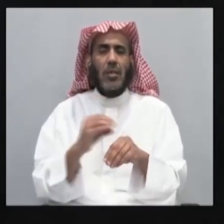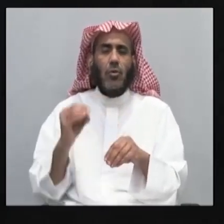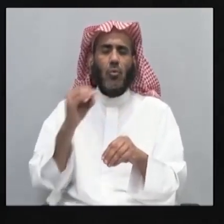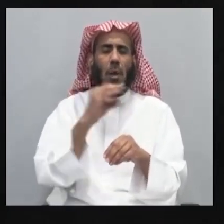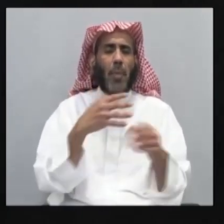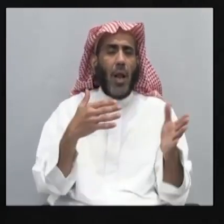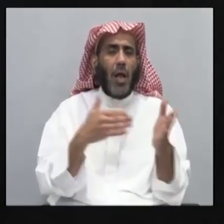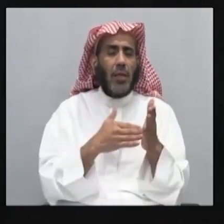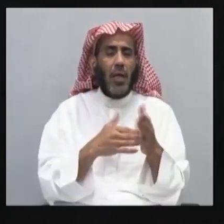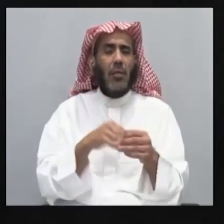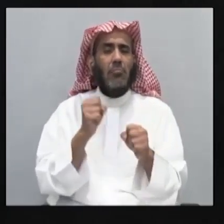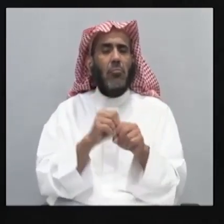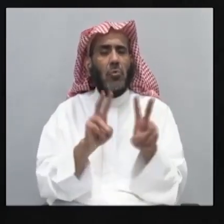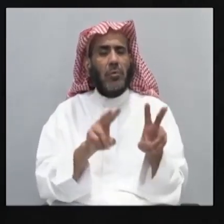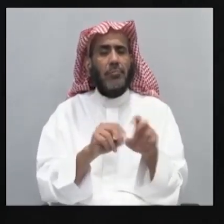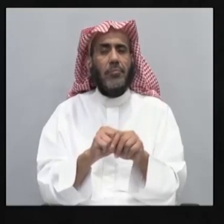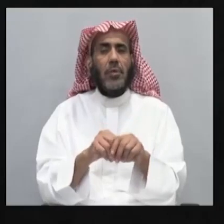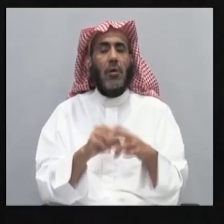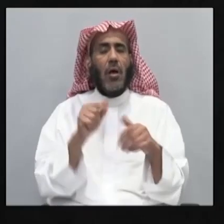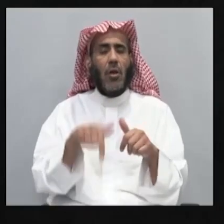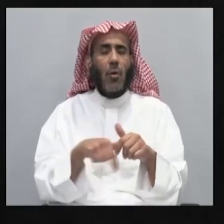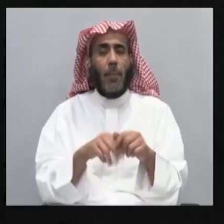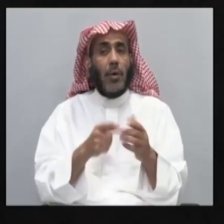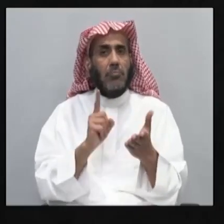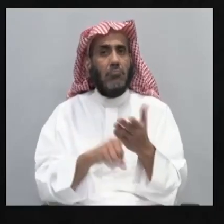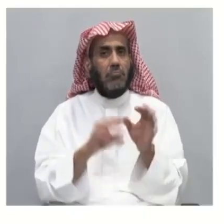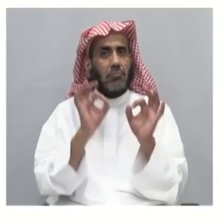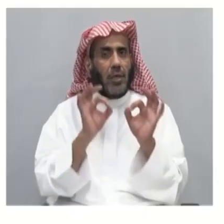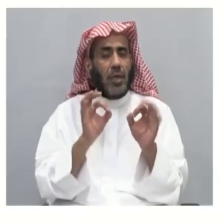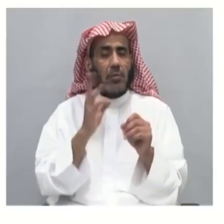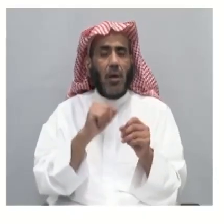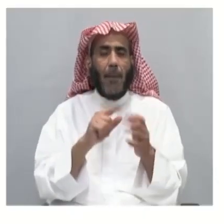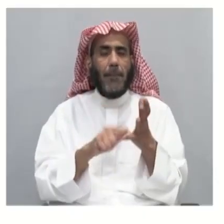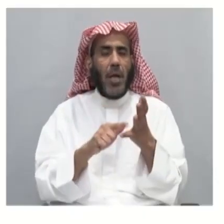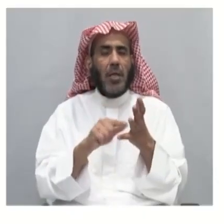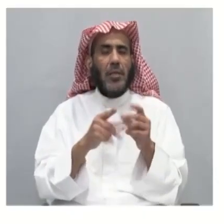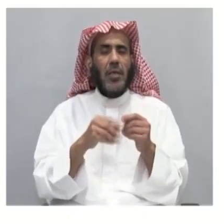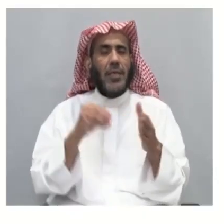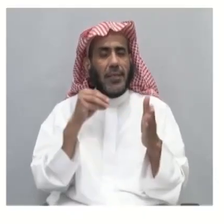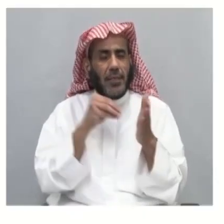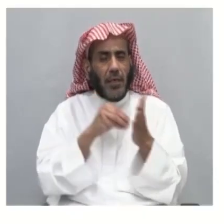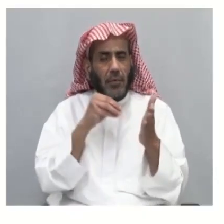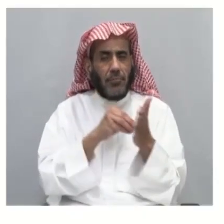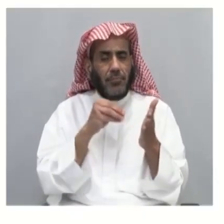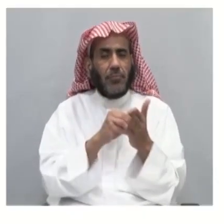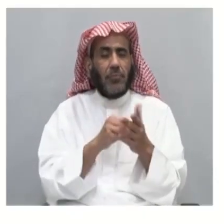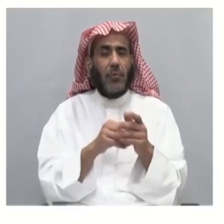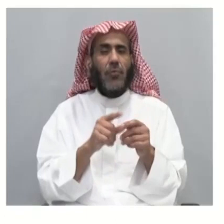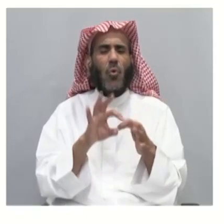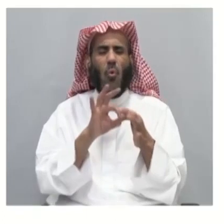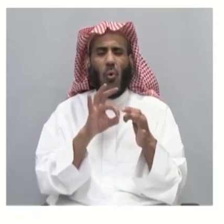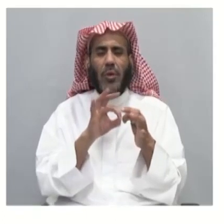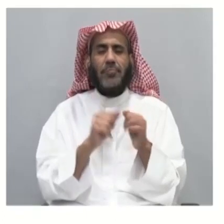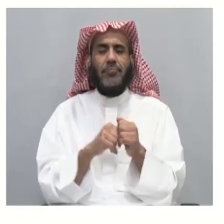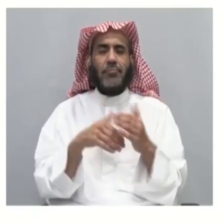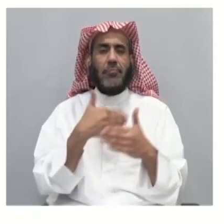الاحداث التي حصلت لك في هذا اليوم لكن تاكد انها ليست من البدايات وانما هي داخله في العقده بعد